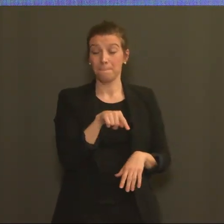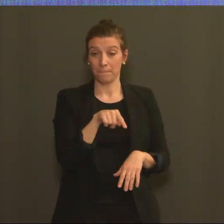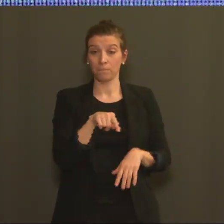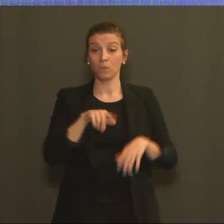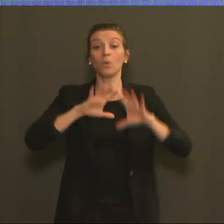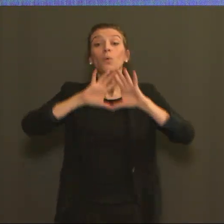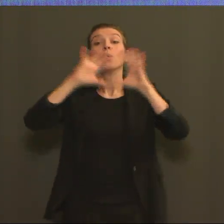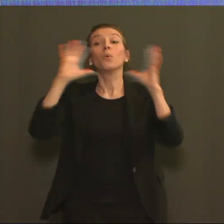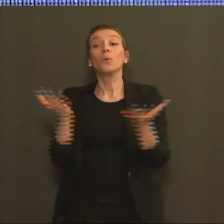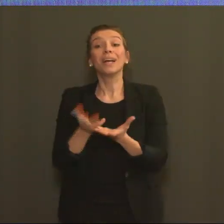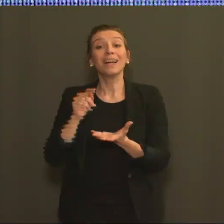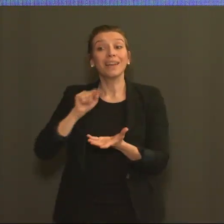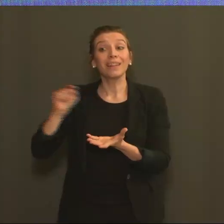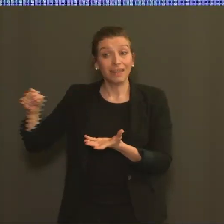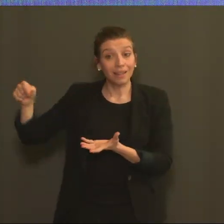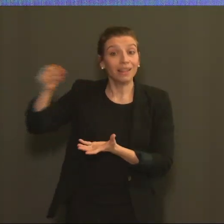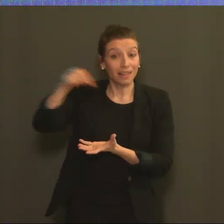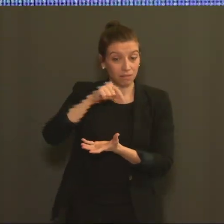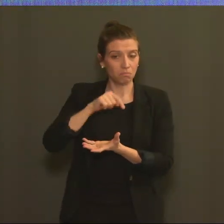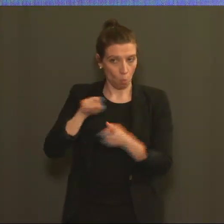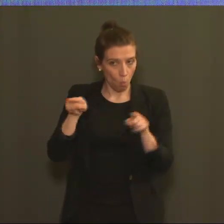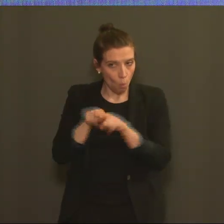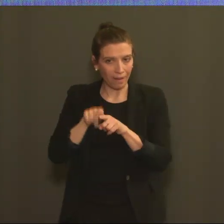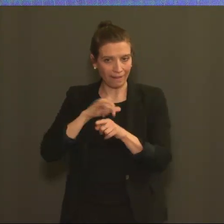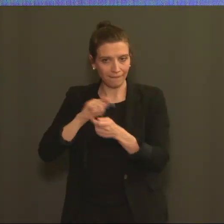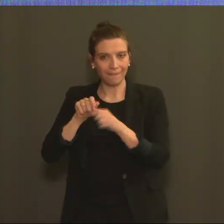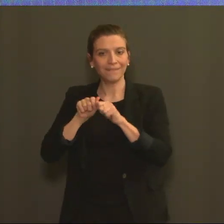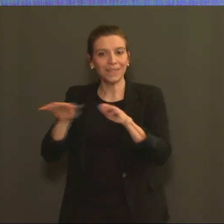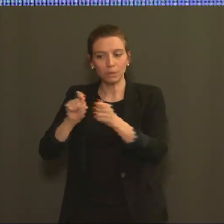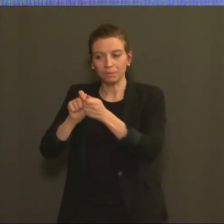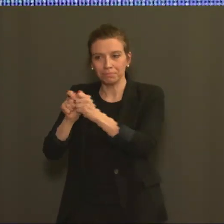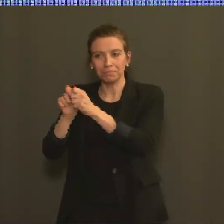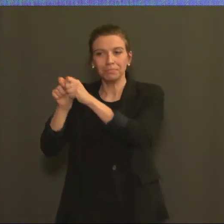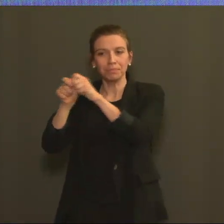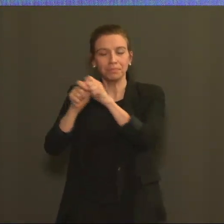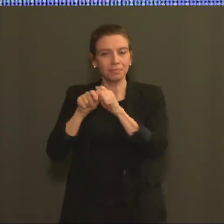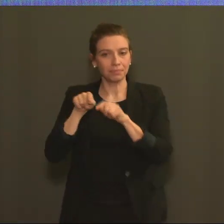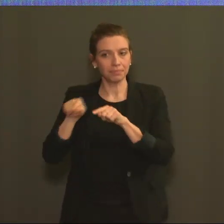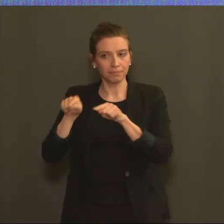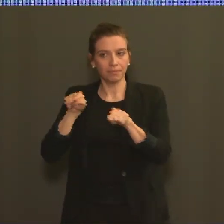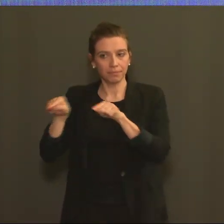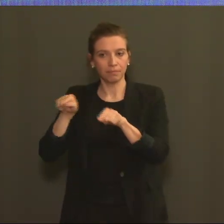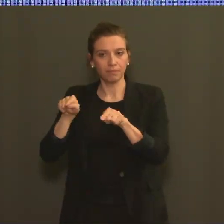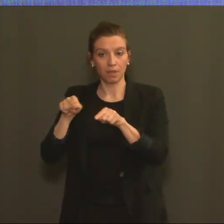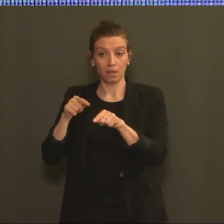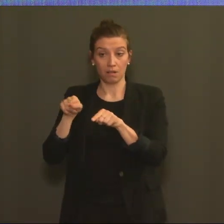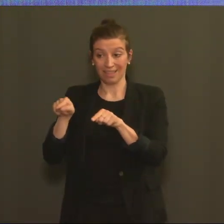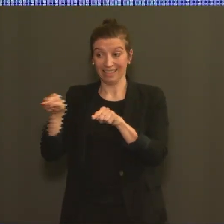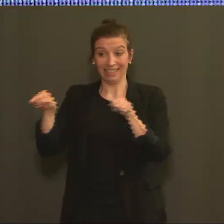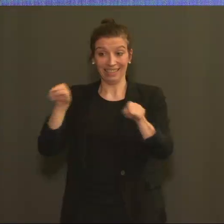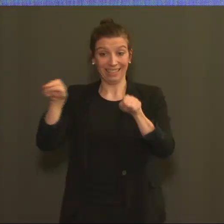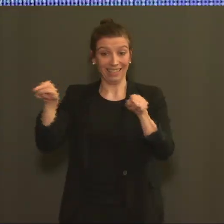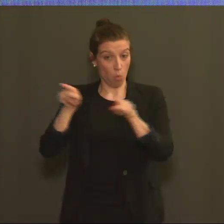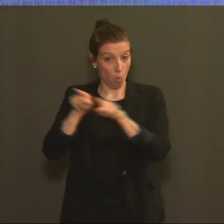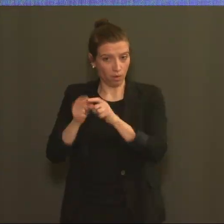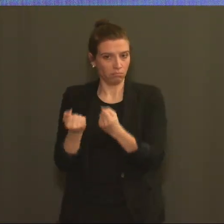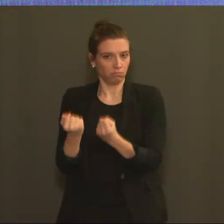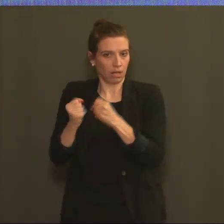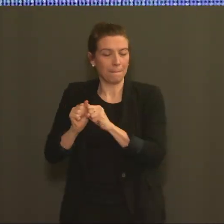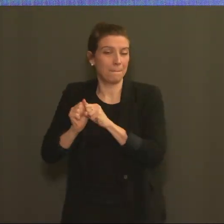men ook vermoedt dat ze mogelijk besmettelijker zijn deze evoluties zijn normaal voor dit soort